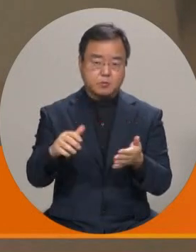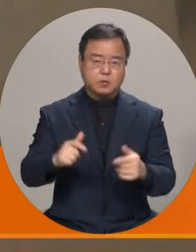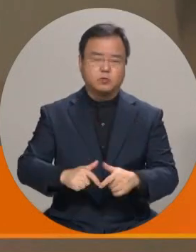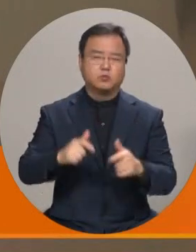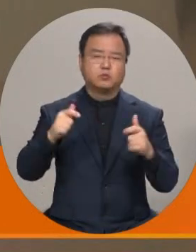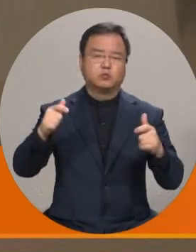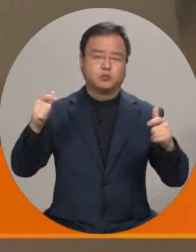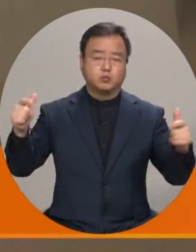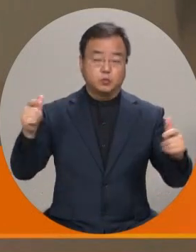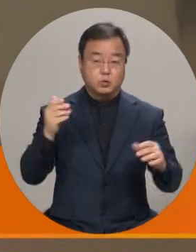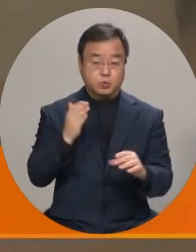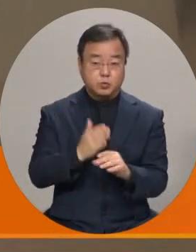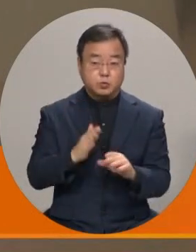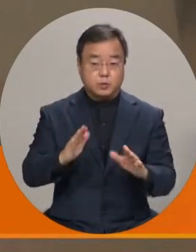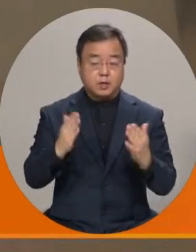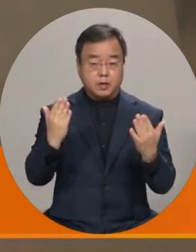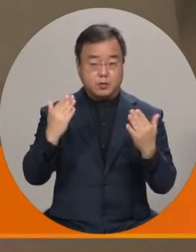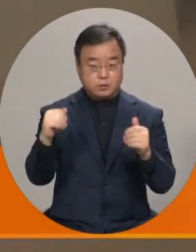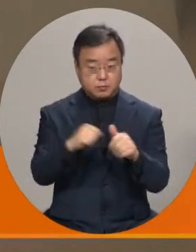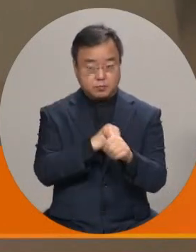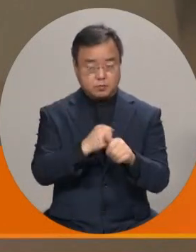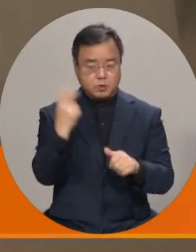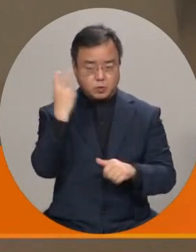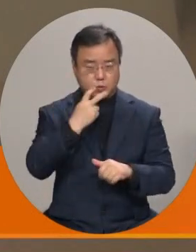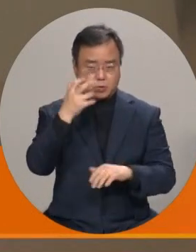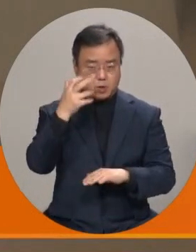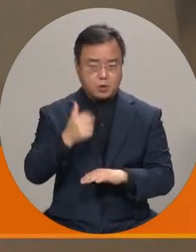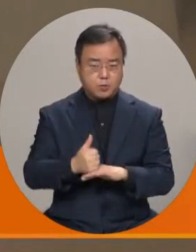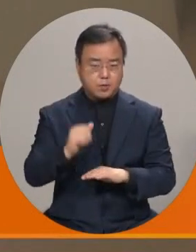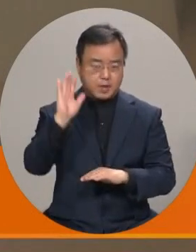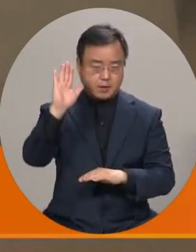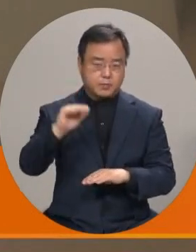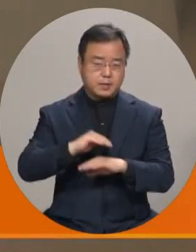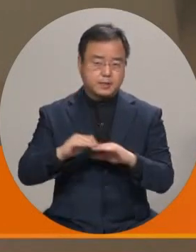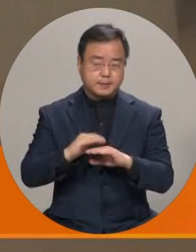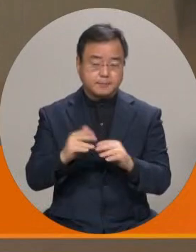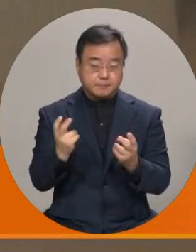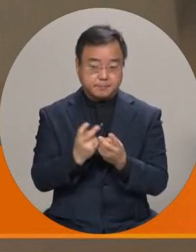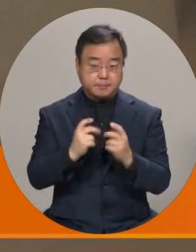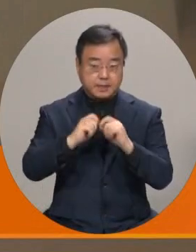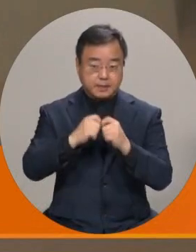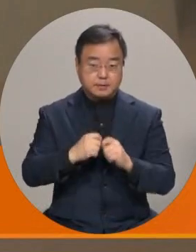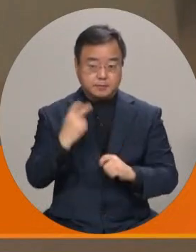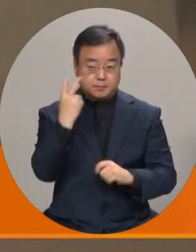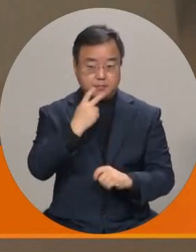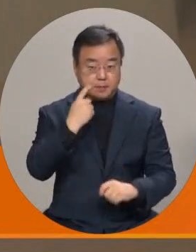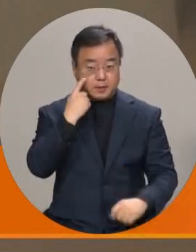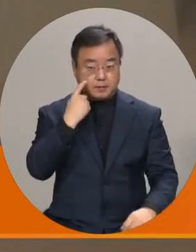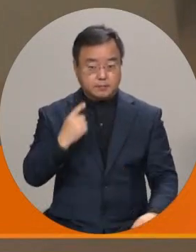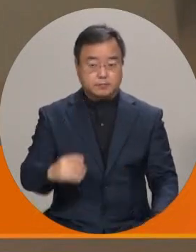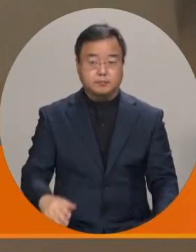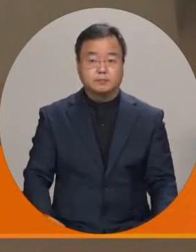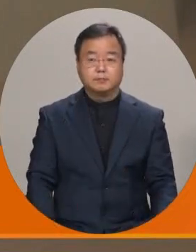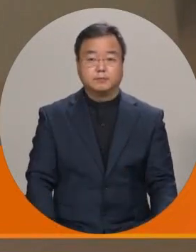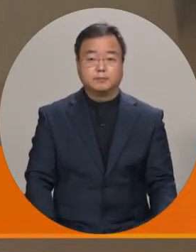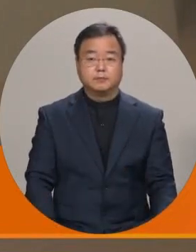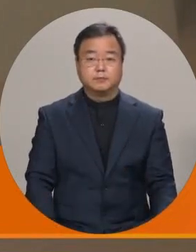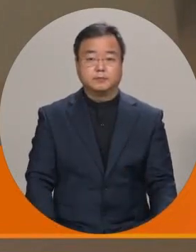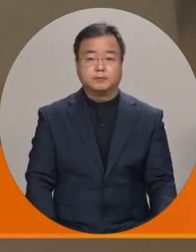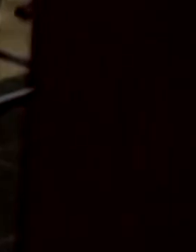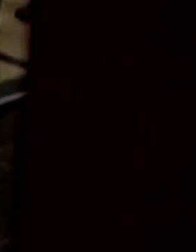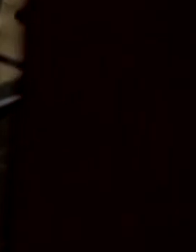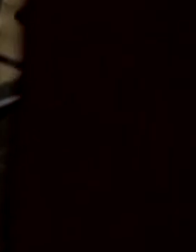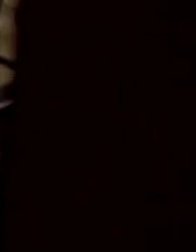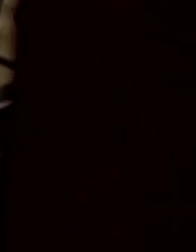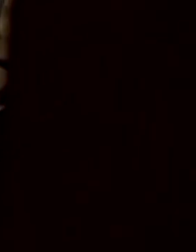발표된 학교폭력 실태 조사 결과와 앞으로의 대책에 대해서 자세히 짚어봅니다. 먼저 영상 보고 오겠습니다.